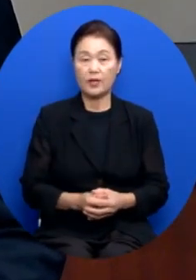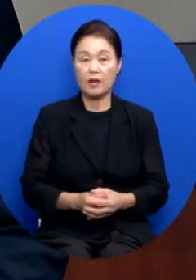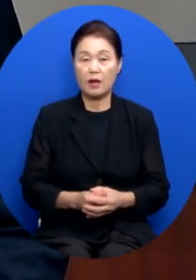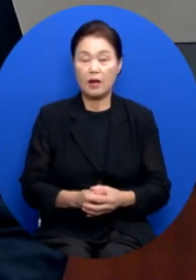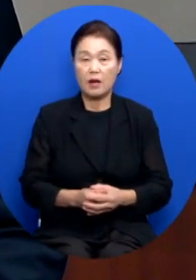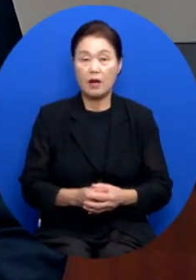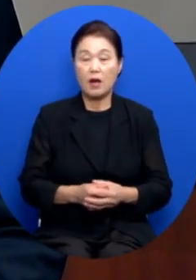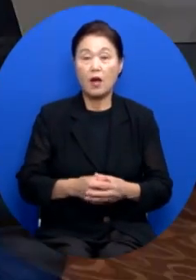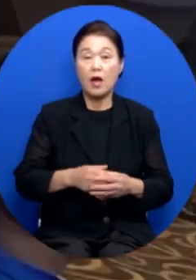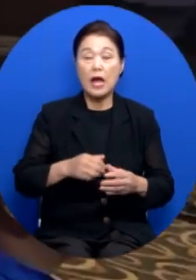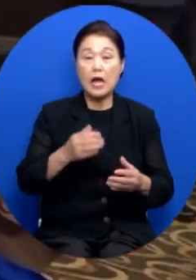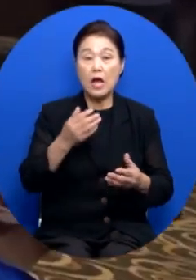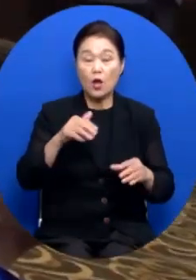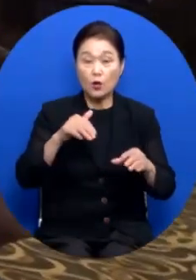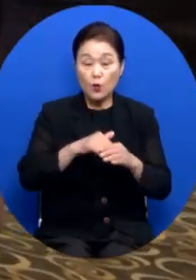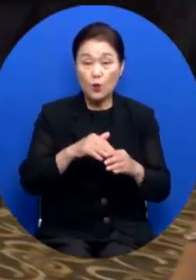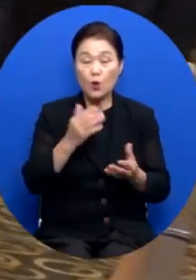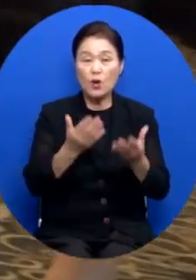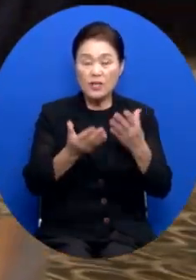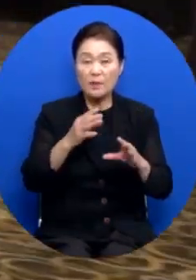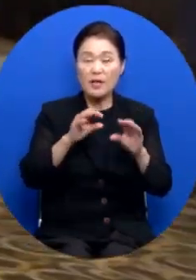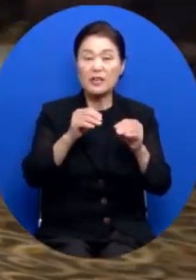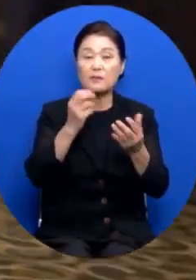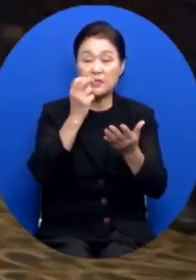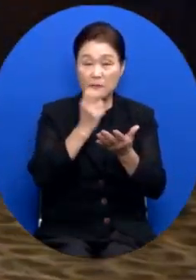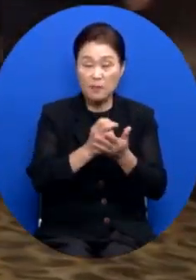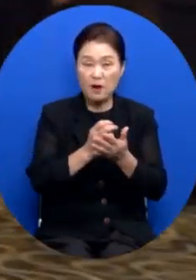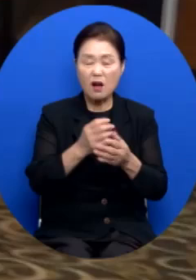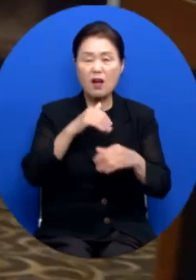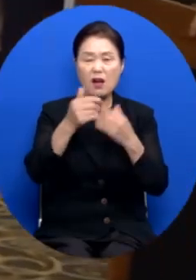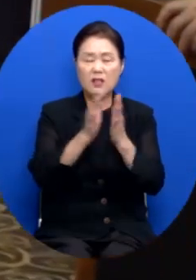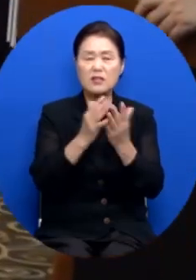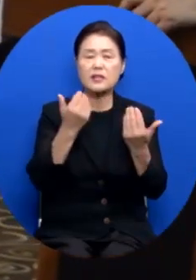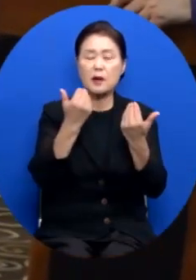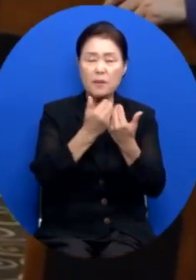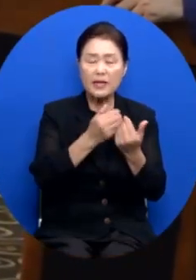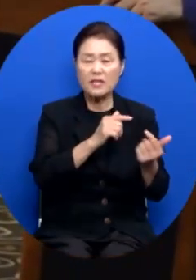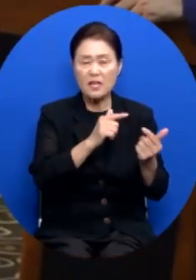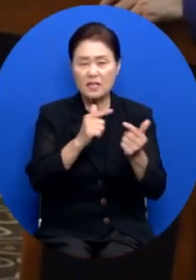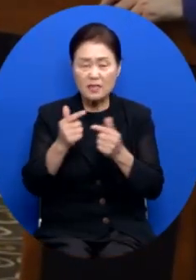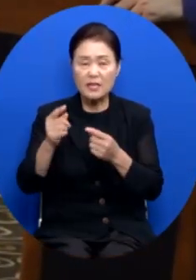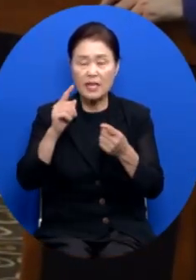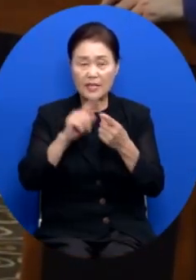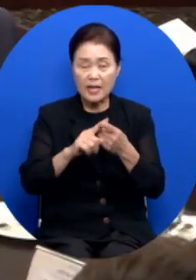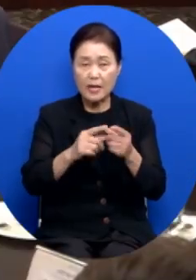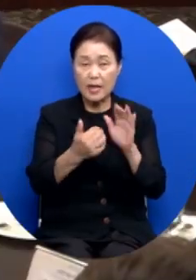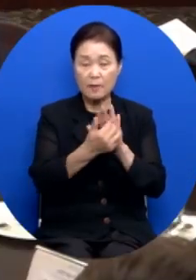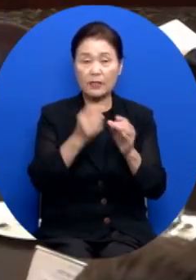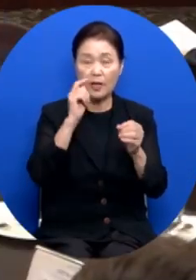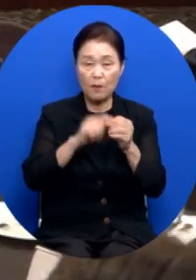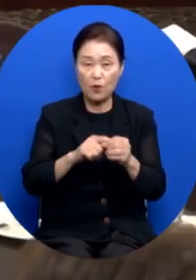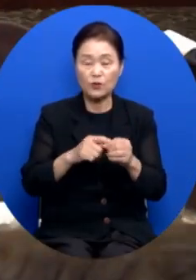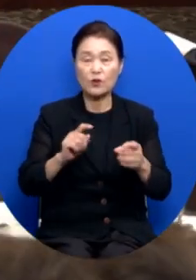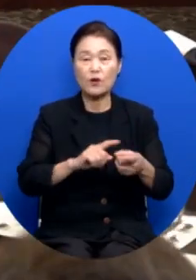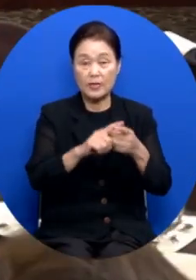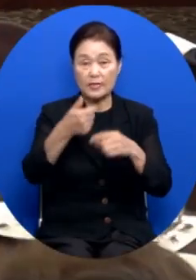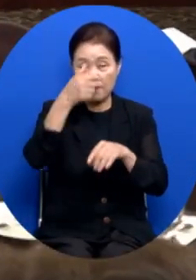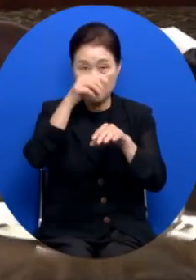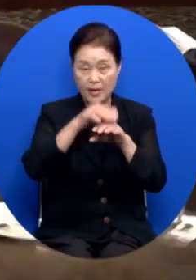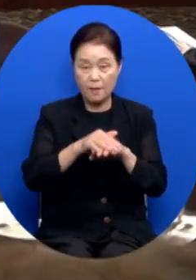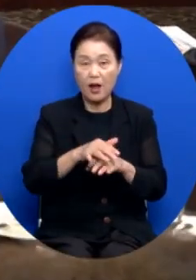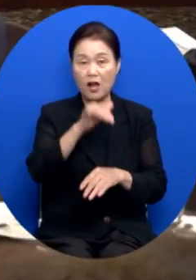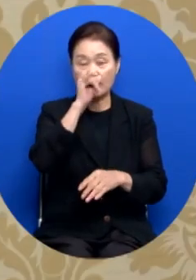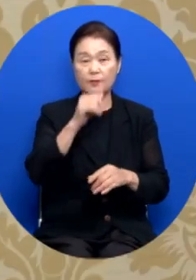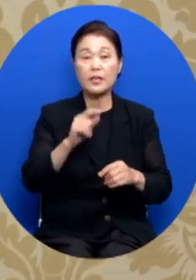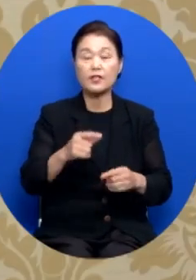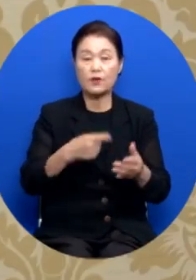동성애와 차별금지법 등 반성경적 성혁명 확산을 막기 위한 대규모 연합예배가 오는 10월 27일 열립니다.